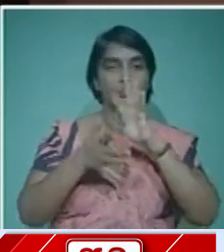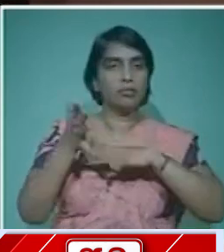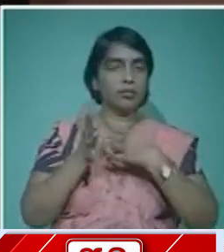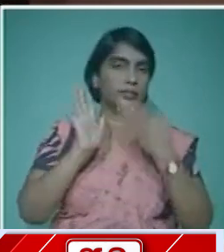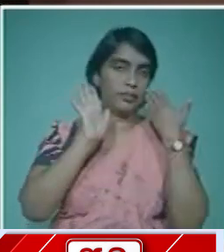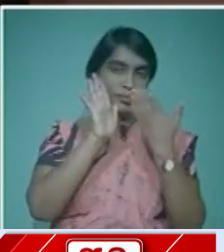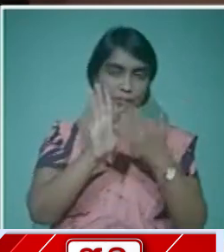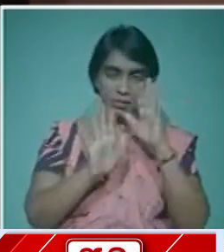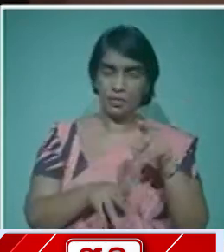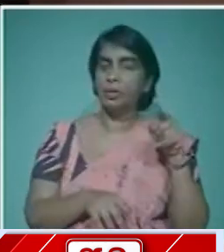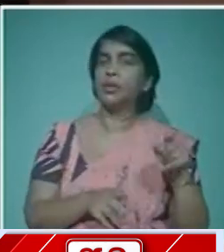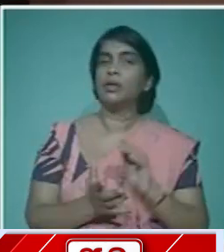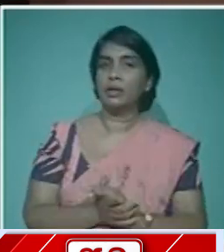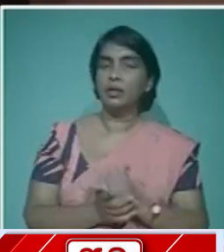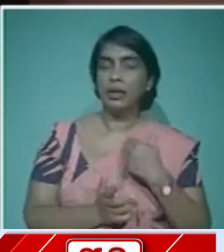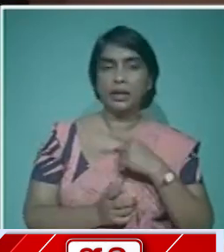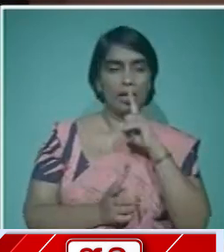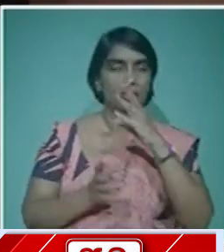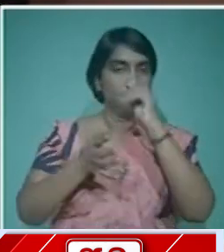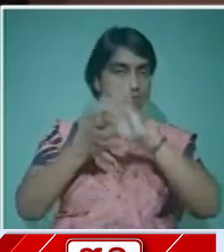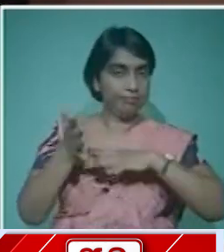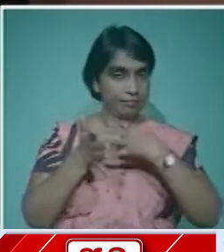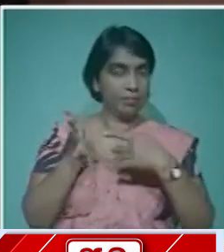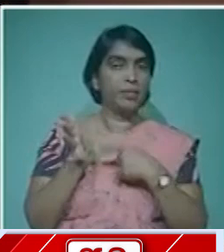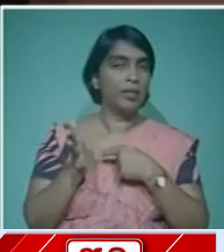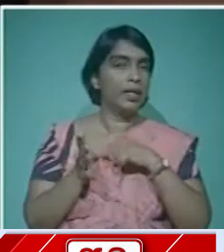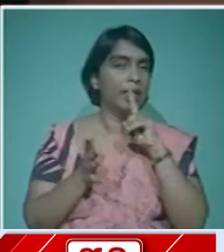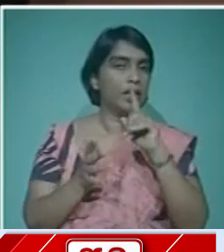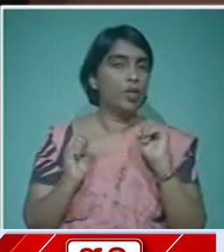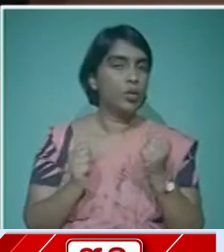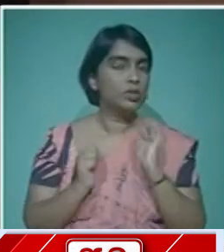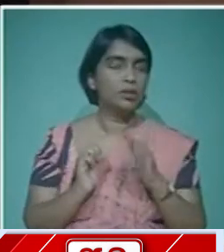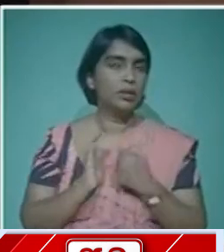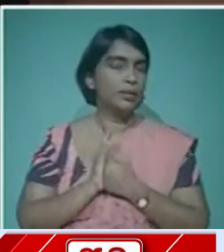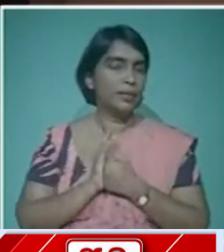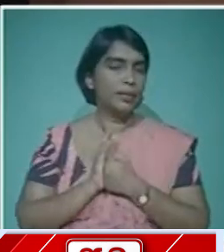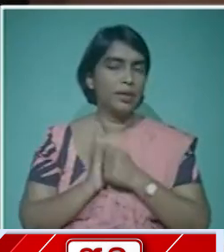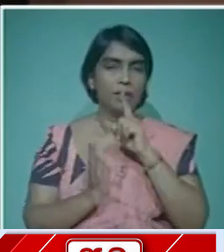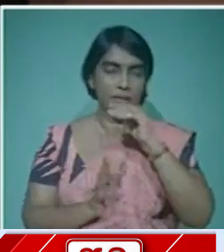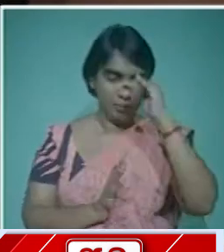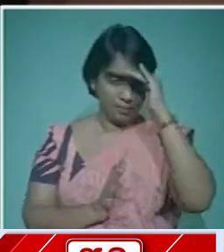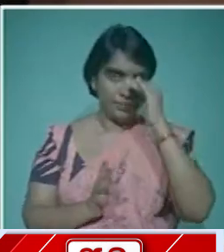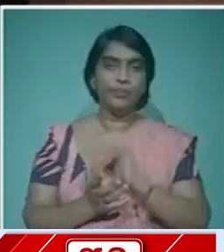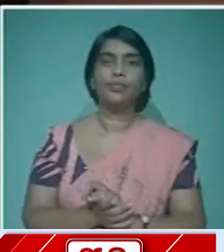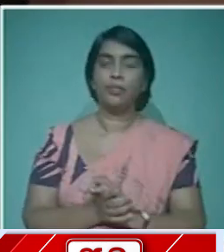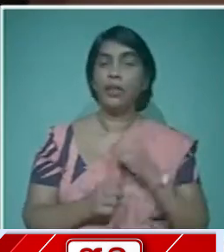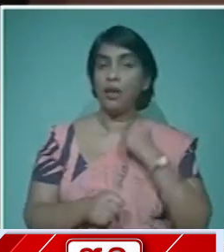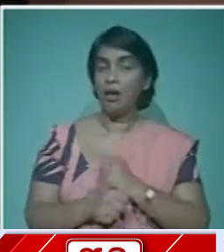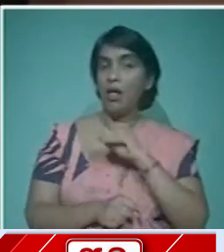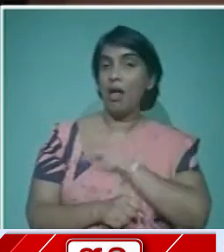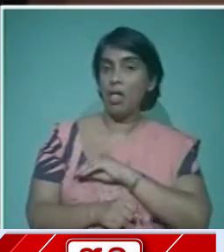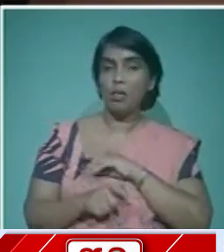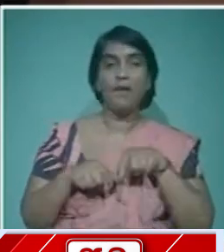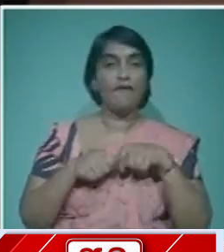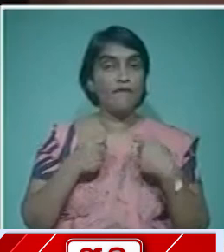ඉදිරිපත් කළා තියෙනවා. අපි කියනවා අයවැලේකණේක මොකද අපි කියන්න උත්සාහ කරන්නේ ගරු කතානායකතුමනි රාජ්‍ය ආදායම සහ